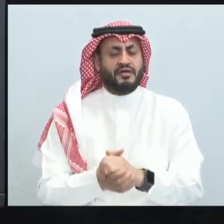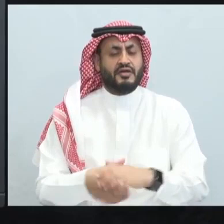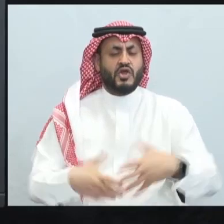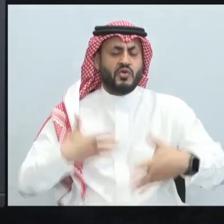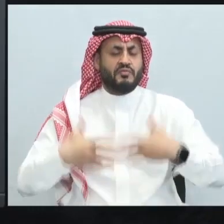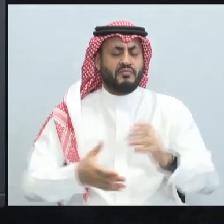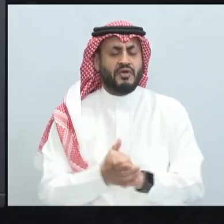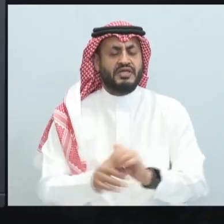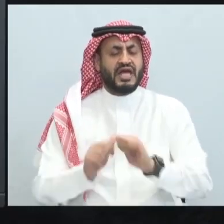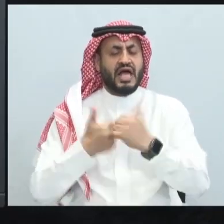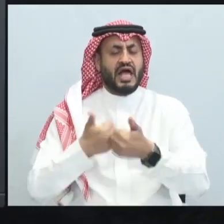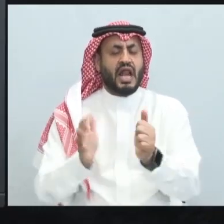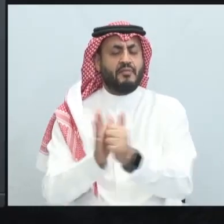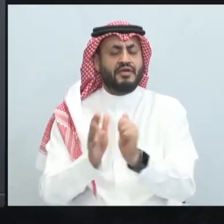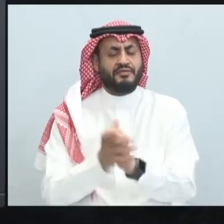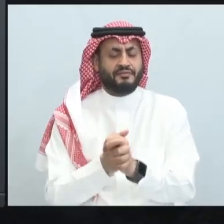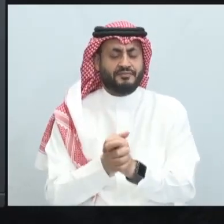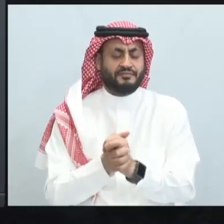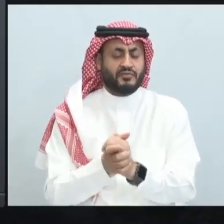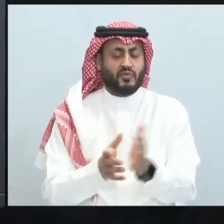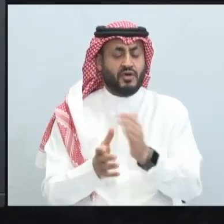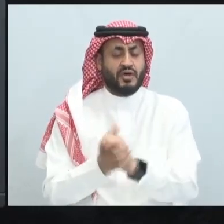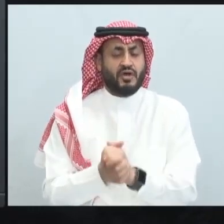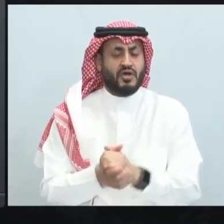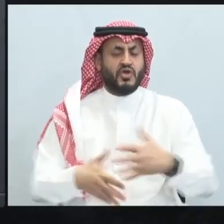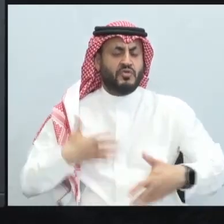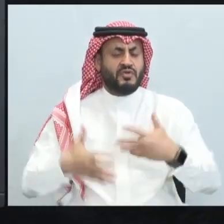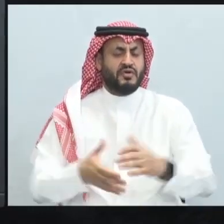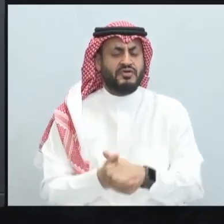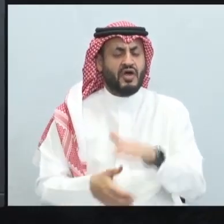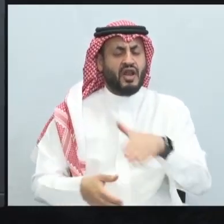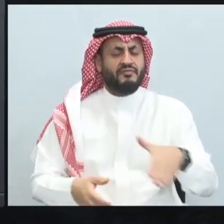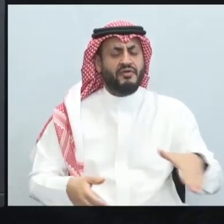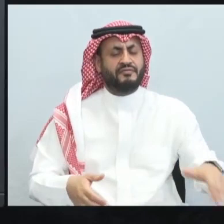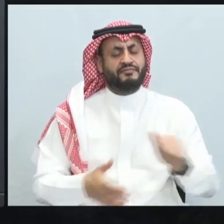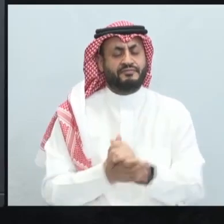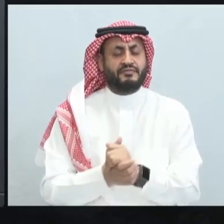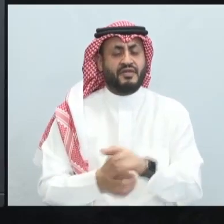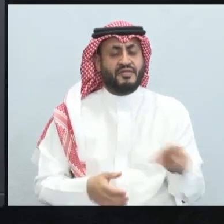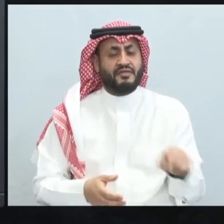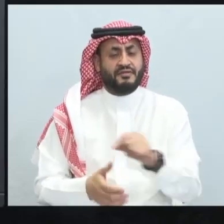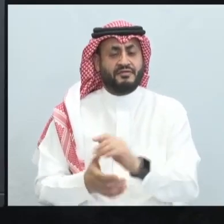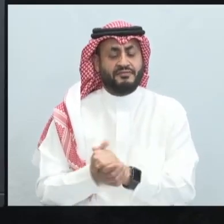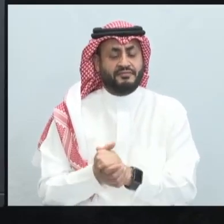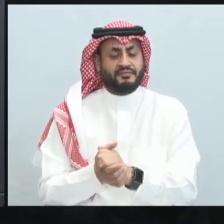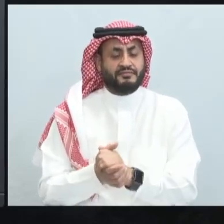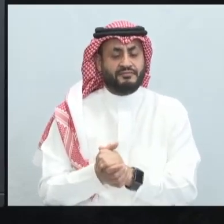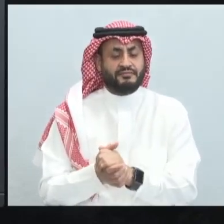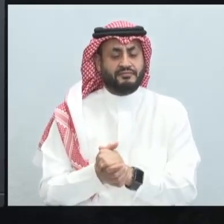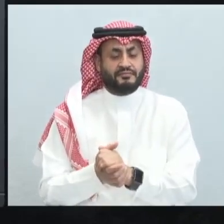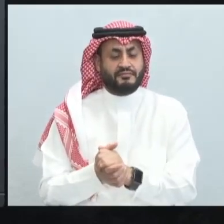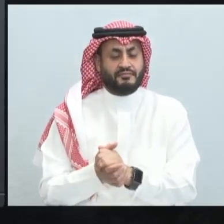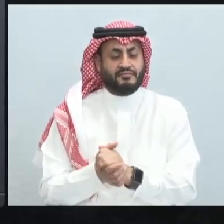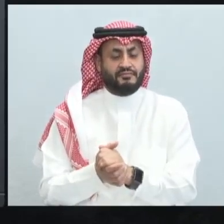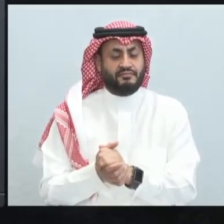وكذلك كان يمازح الاطفال ومن ذلك مزاحه صلى الله عليه وسلم